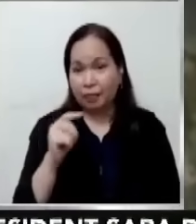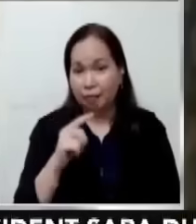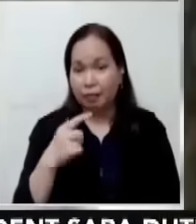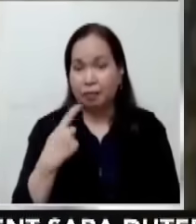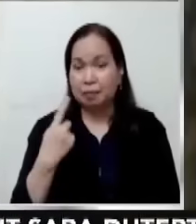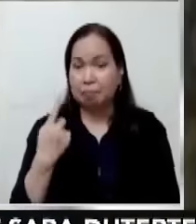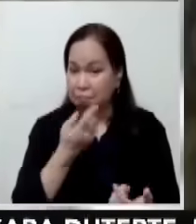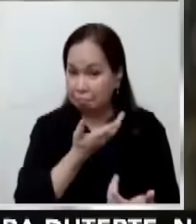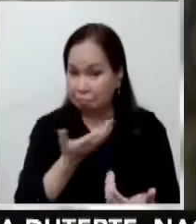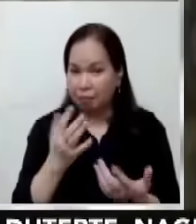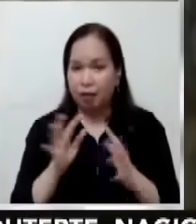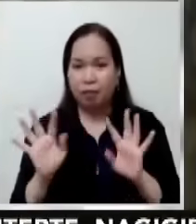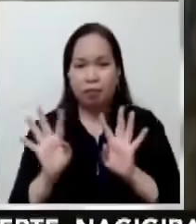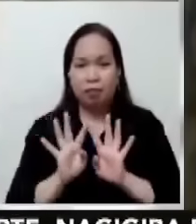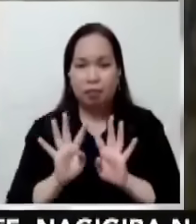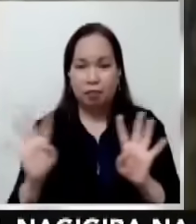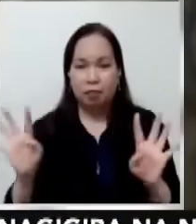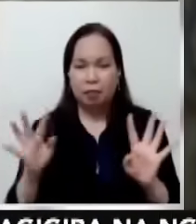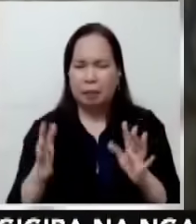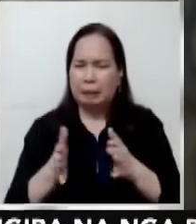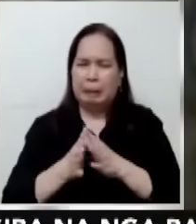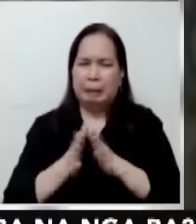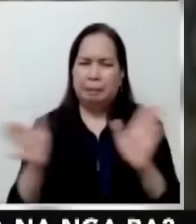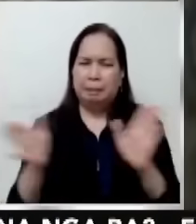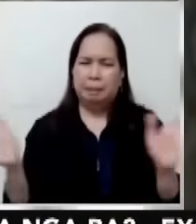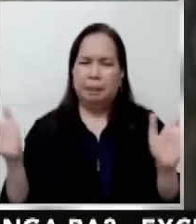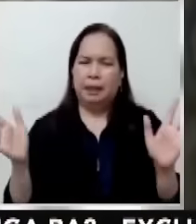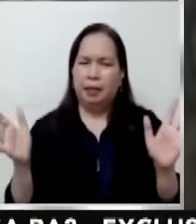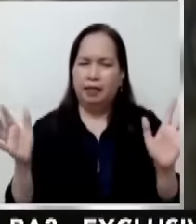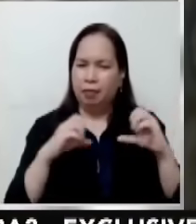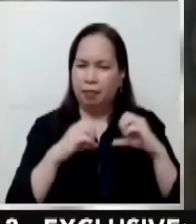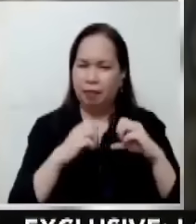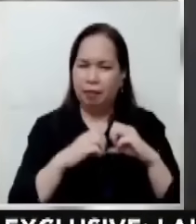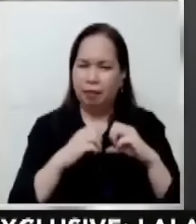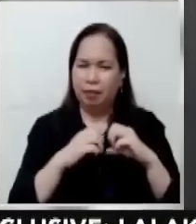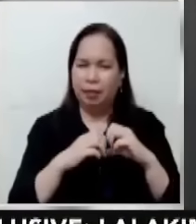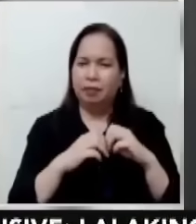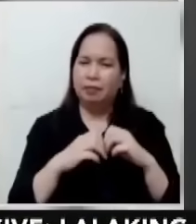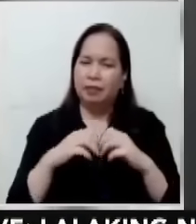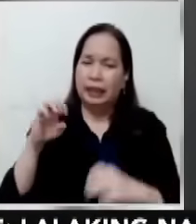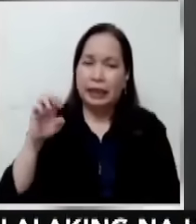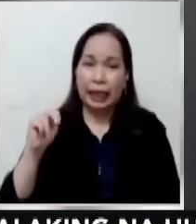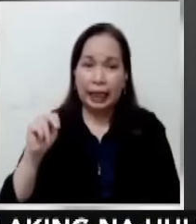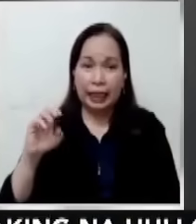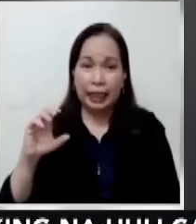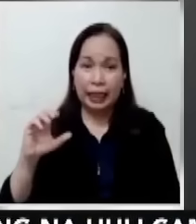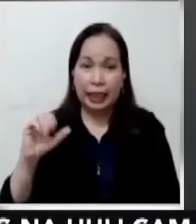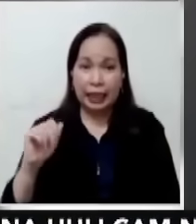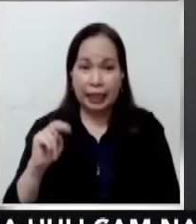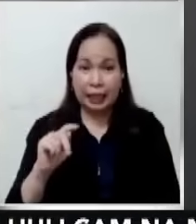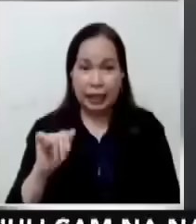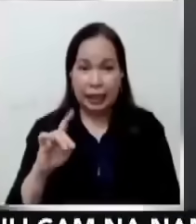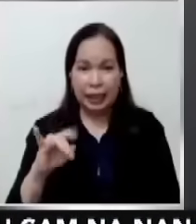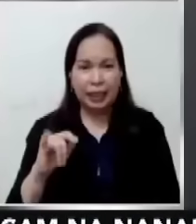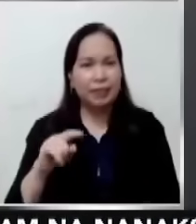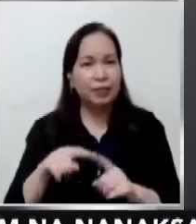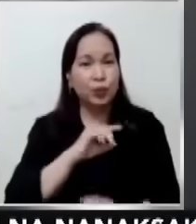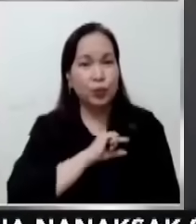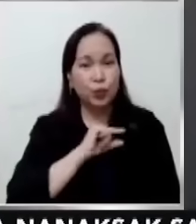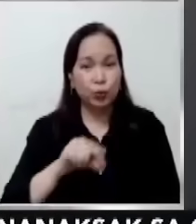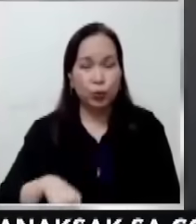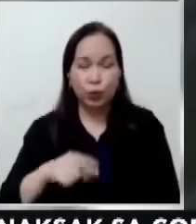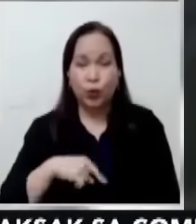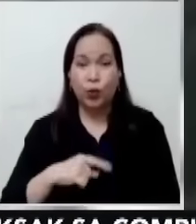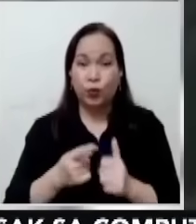ng pinakamalaking kapuso telefantasya na Encantadia Chronicles Sangre. Sa unang pagkakataon, sinubukan din nila ang